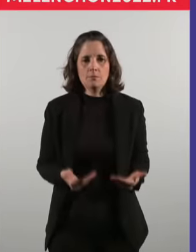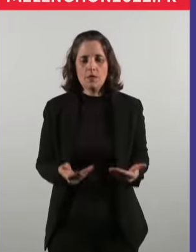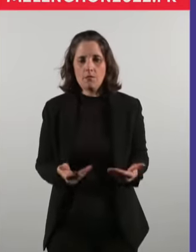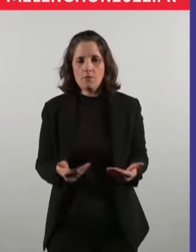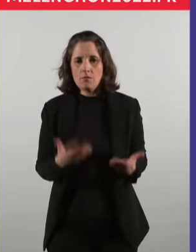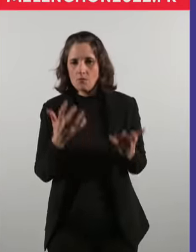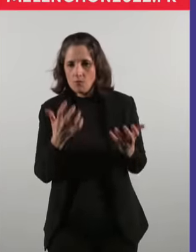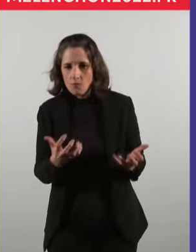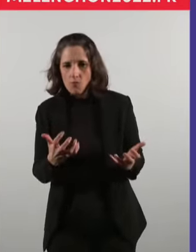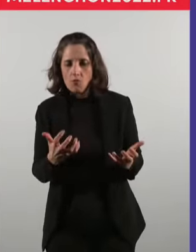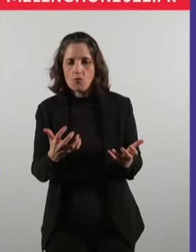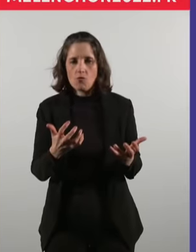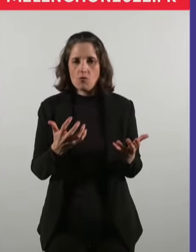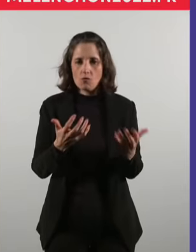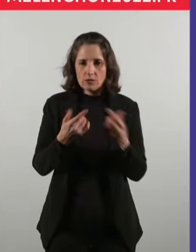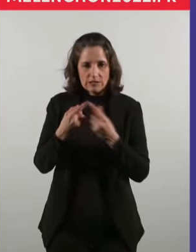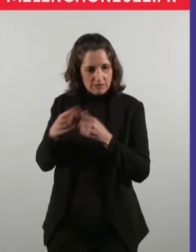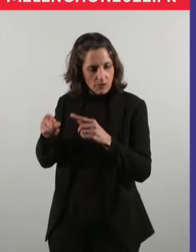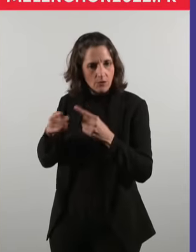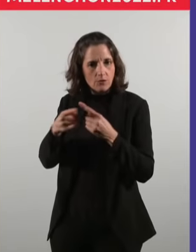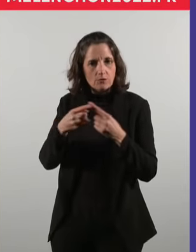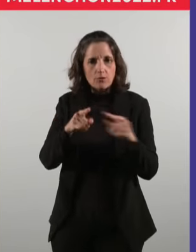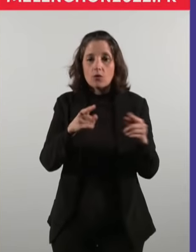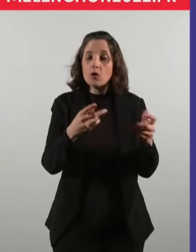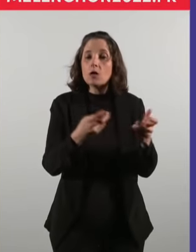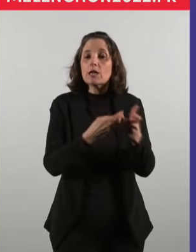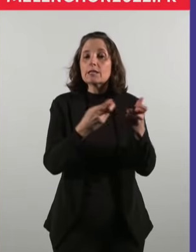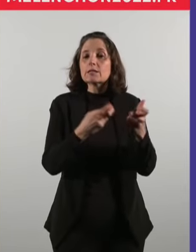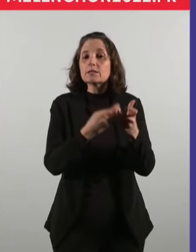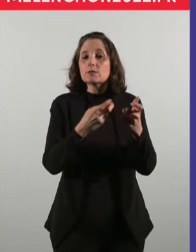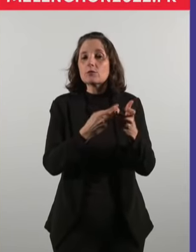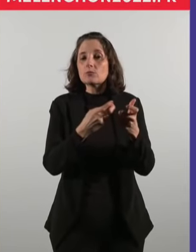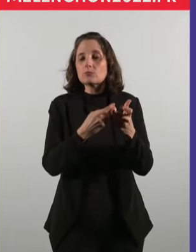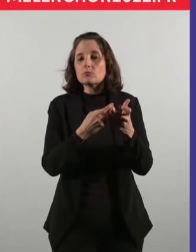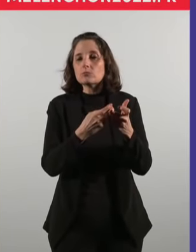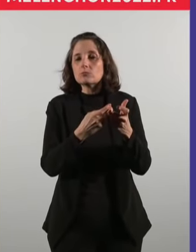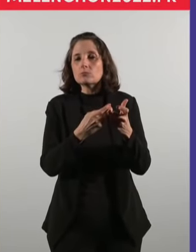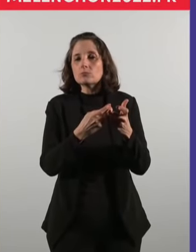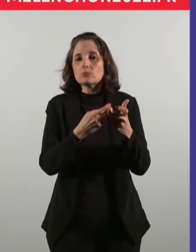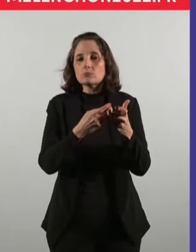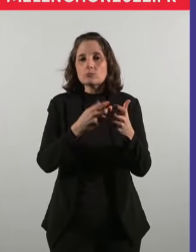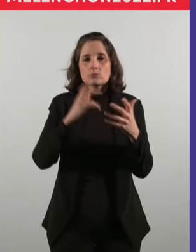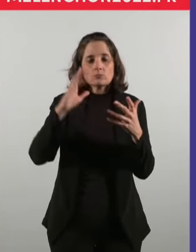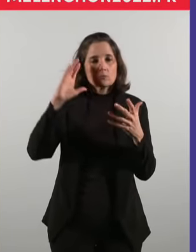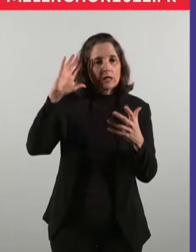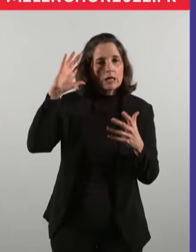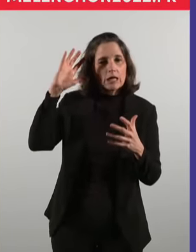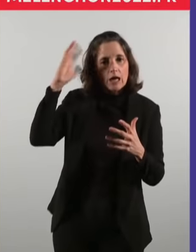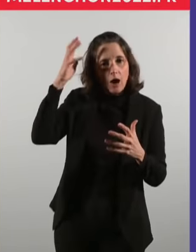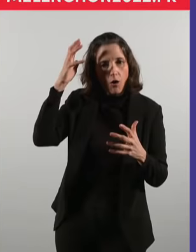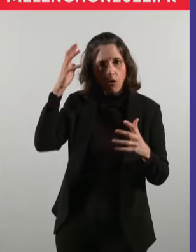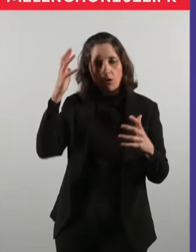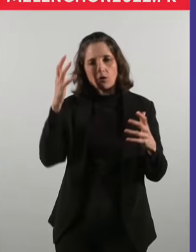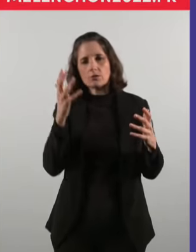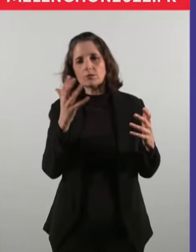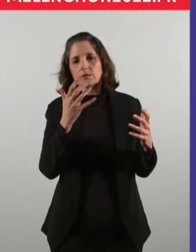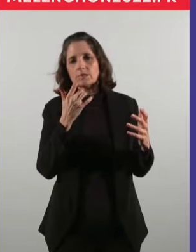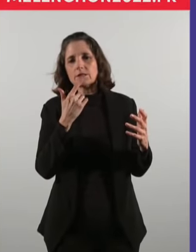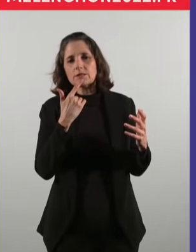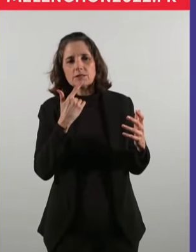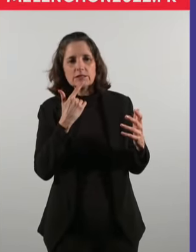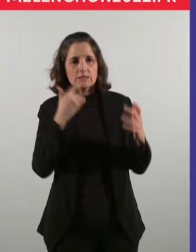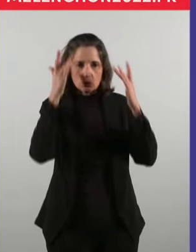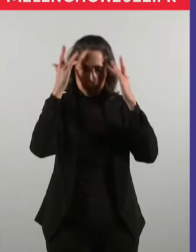les différences. La créolisation, pour moi, c'est le métissage des cultures qui produit de